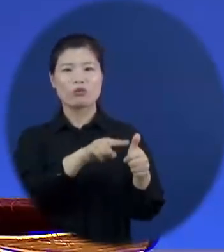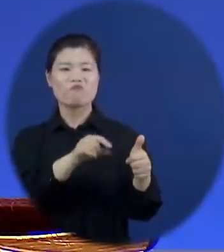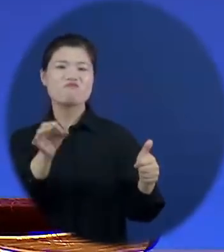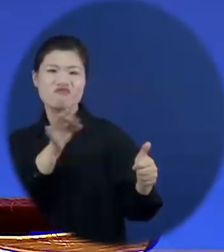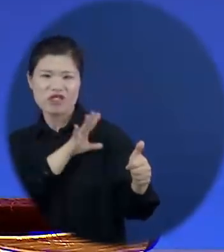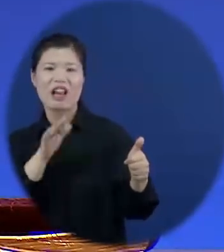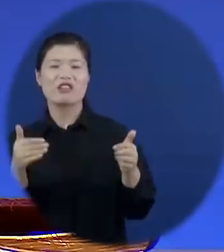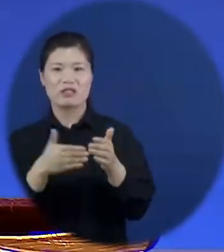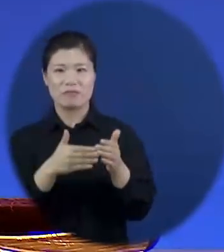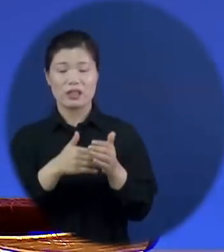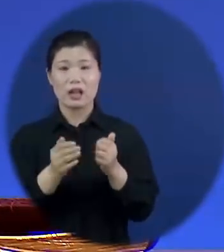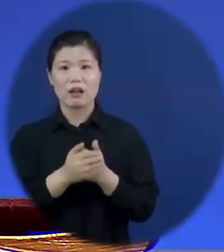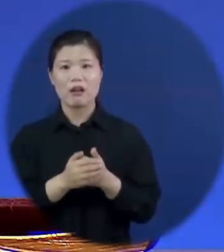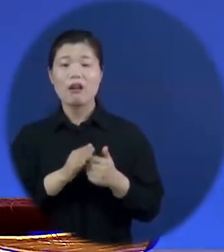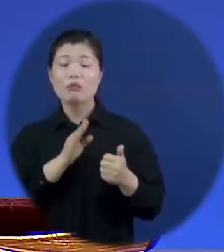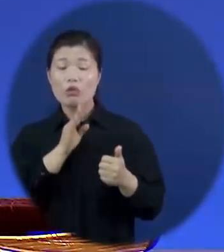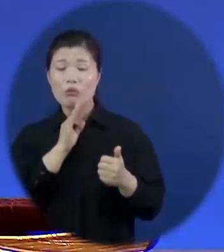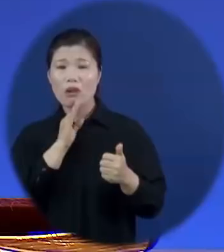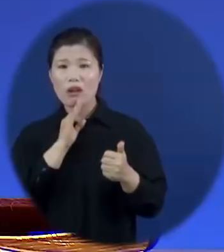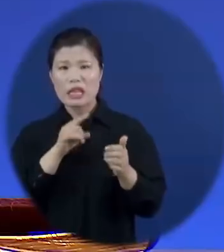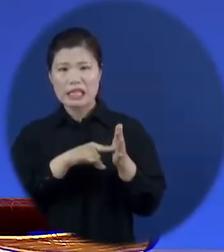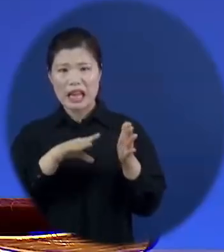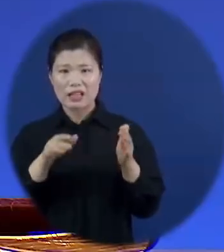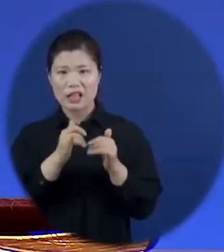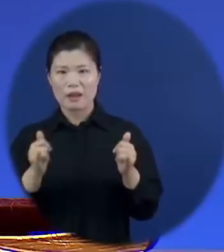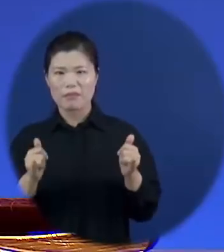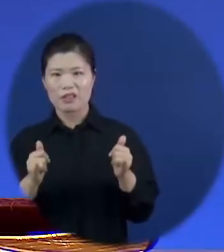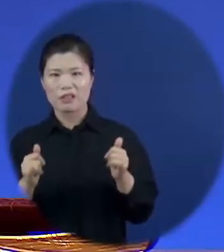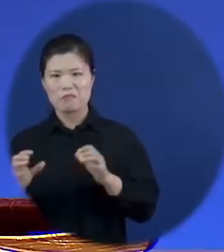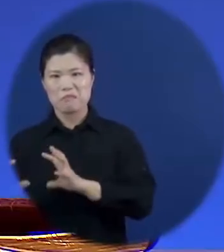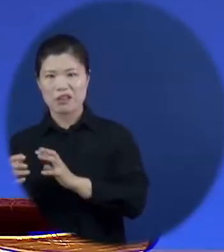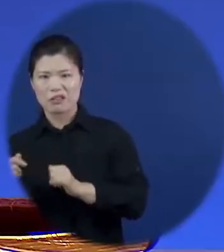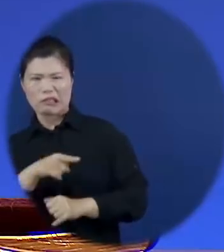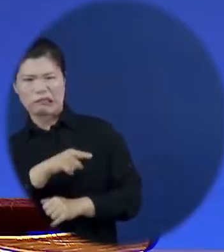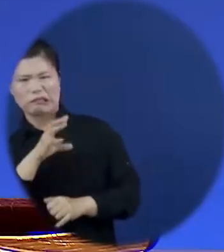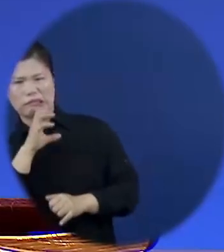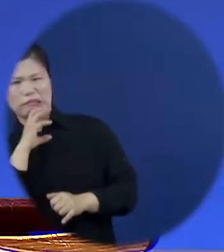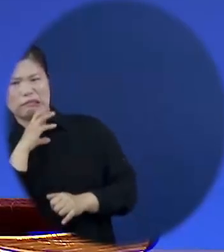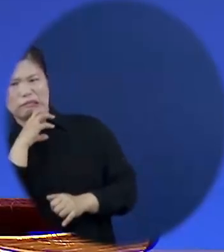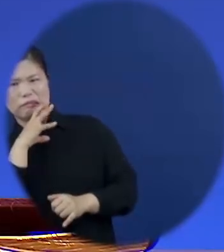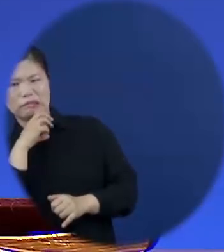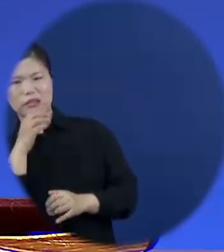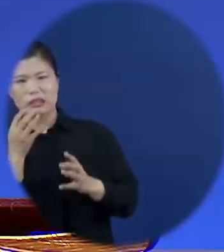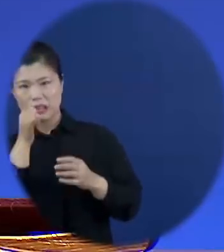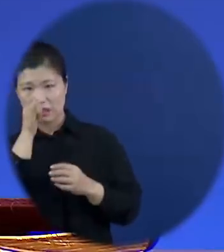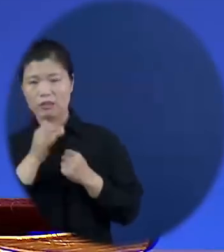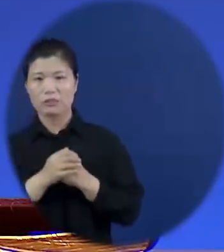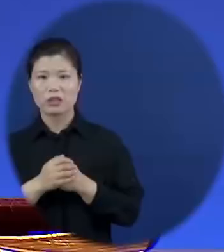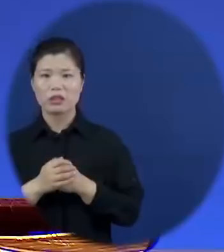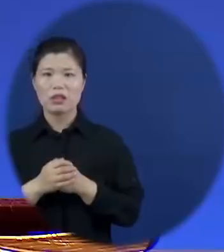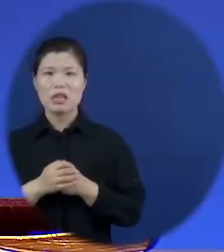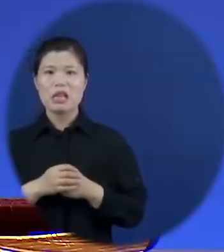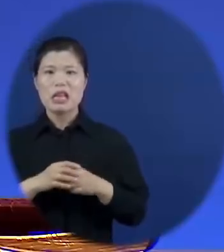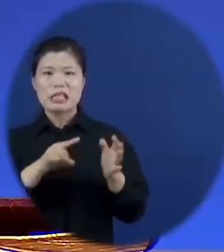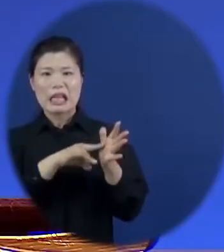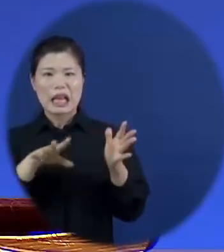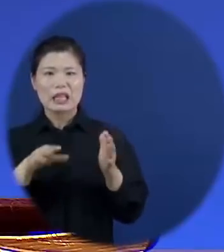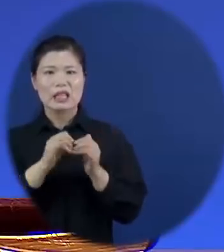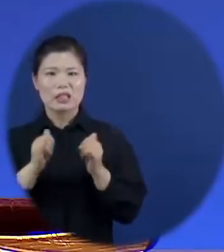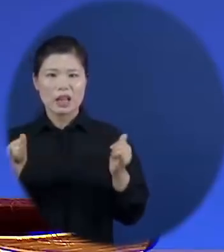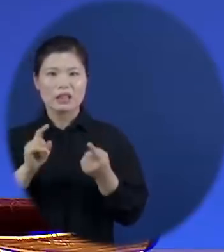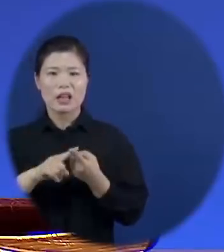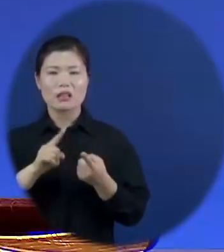보여집니다. 당연히 세리들은 백성들의 원망의 대상이었습니다. 사람들은 세리들을 로마의